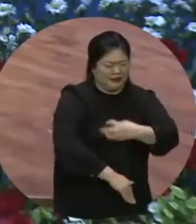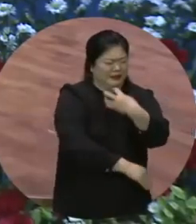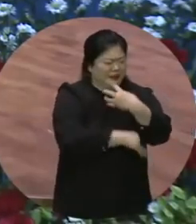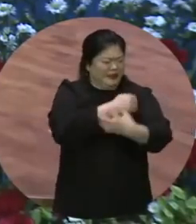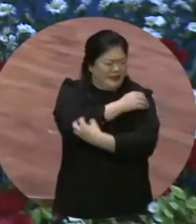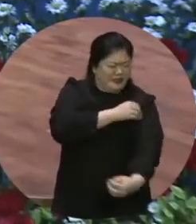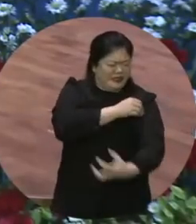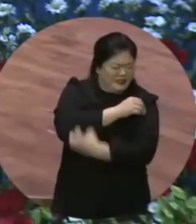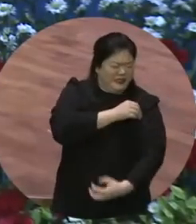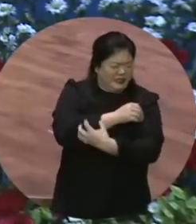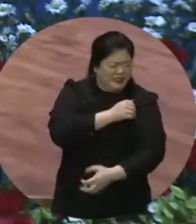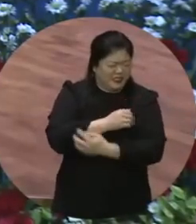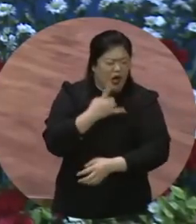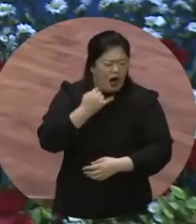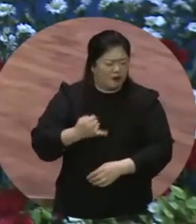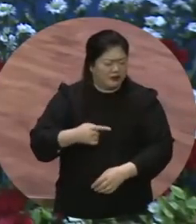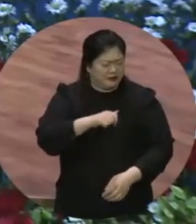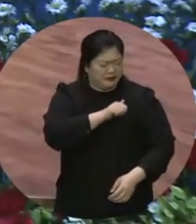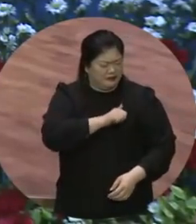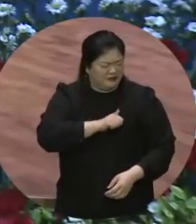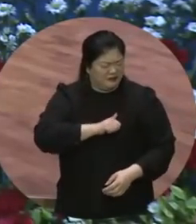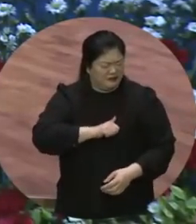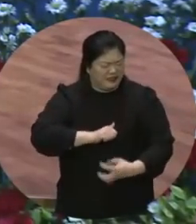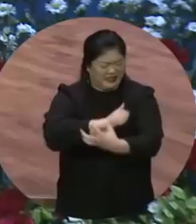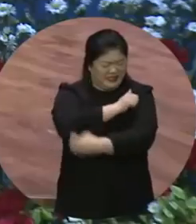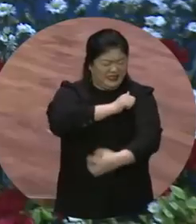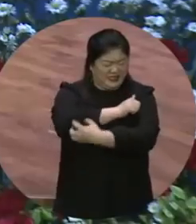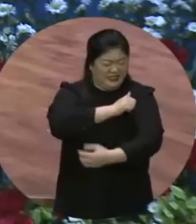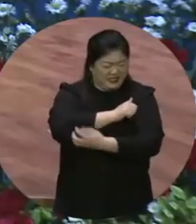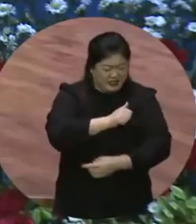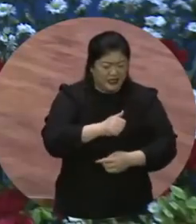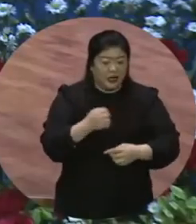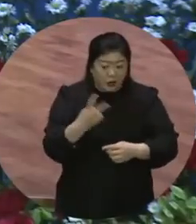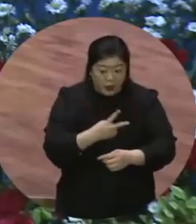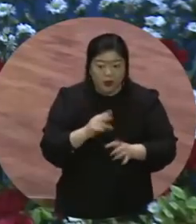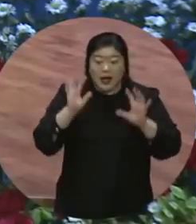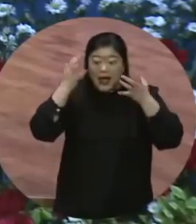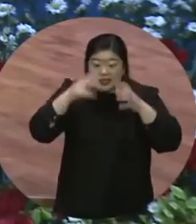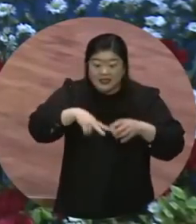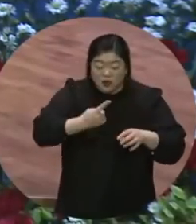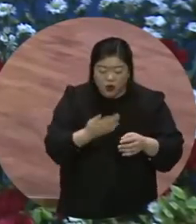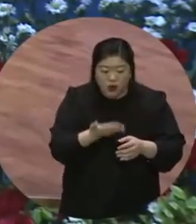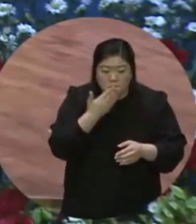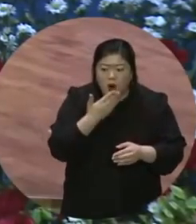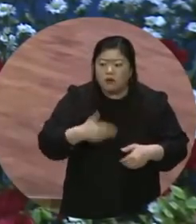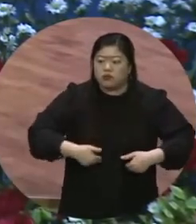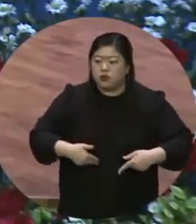어미의 그 살을 먹고 자랍니다. 다 먹고 나중에 보면 뼈만 남아요.